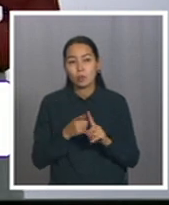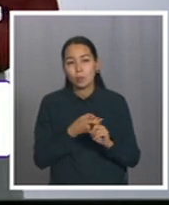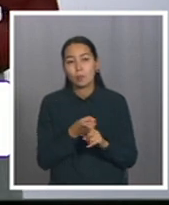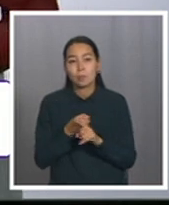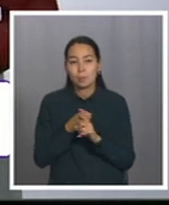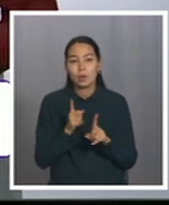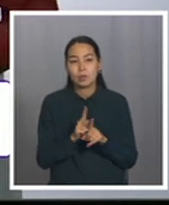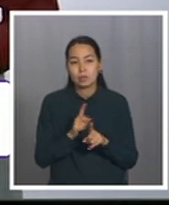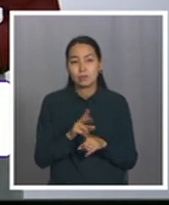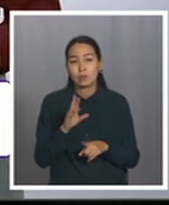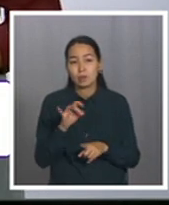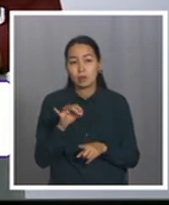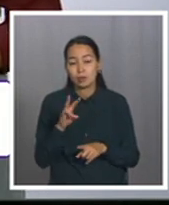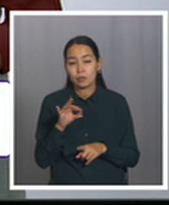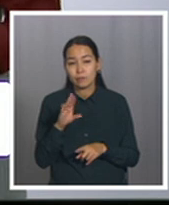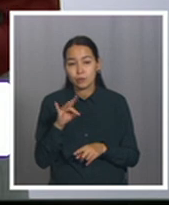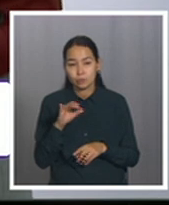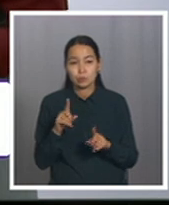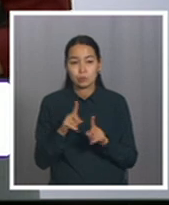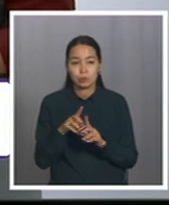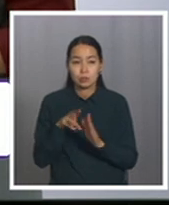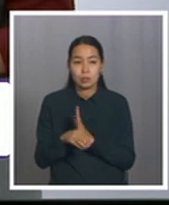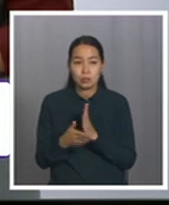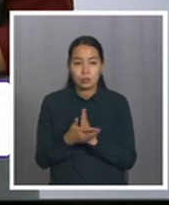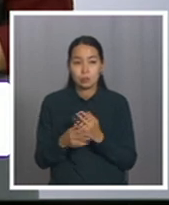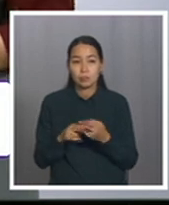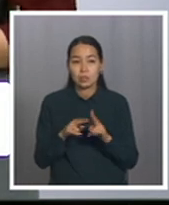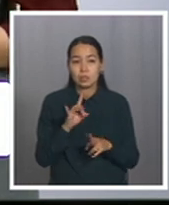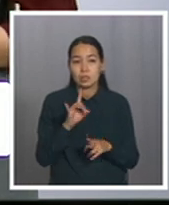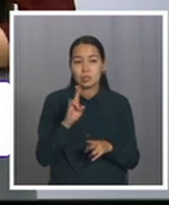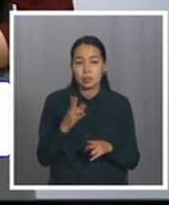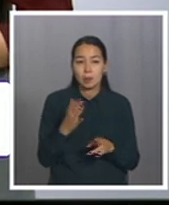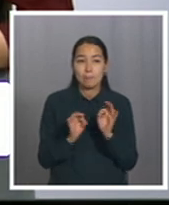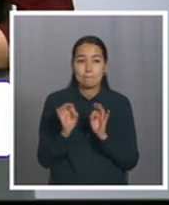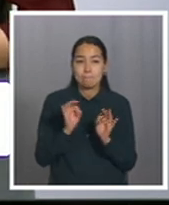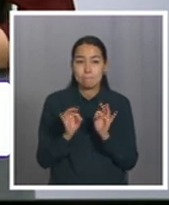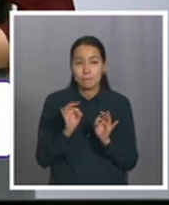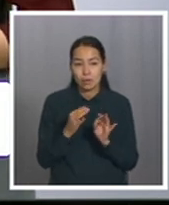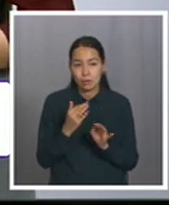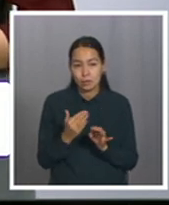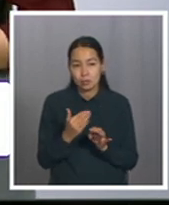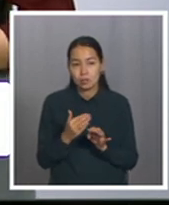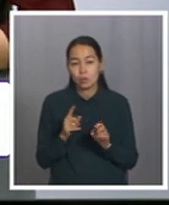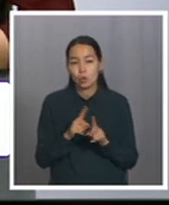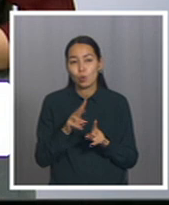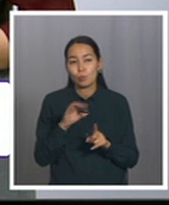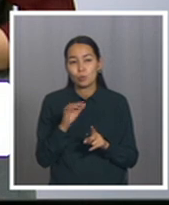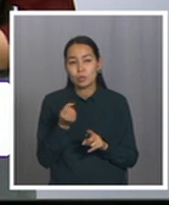отырған коронавирус вирусы жатады. Бұлардың РНК молекулалары мутация тез